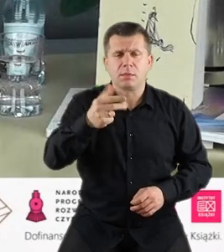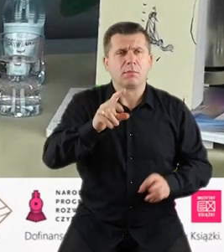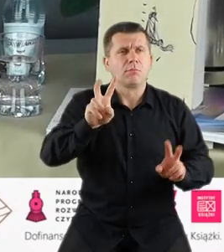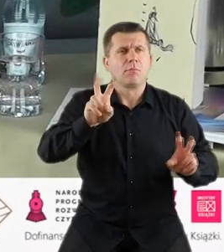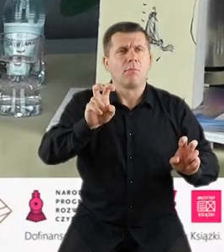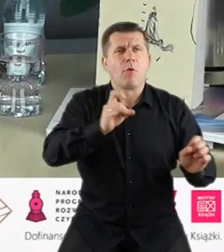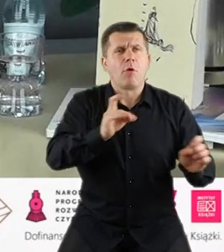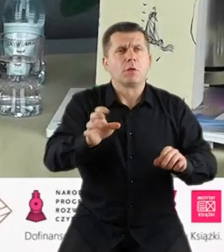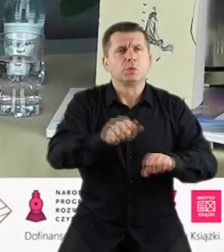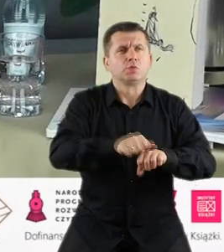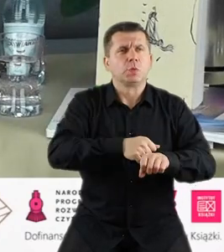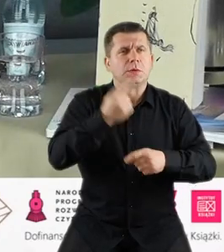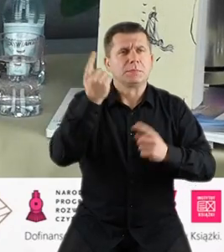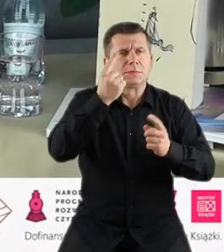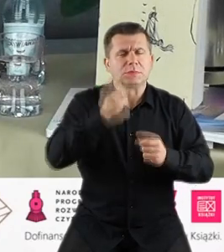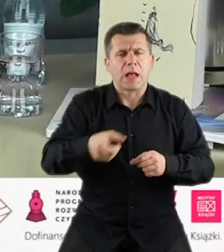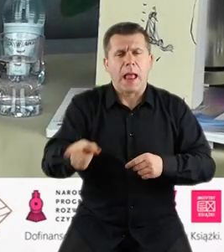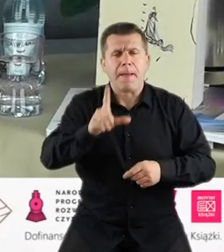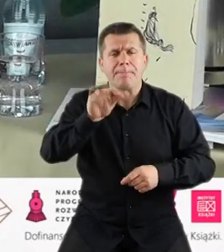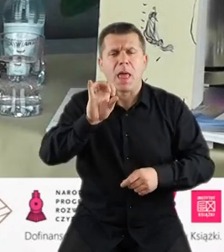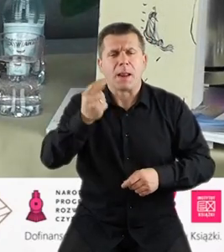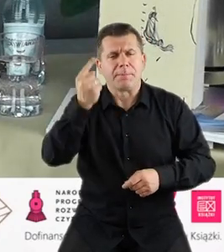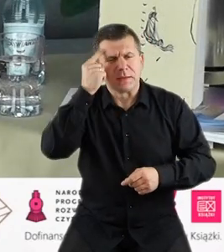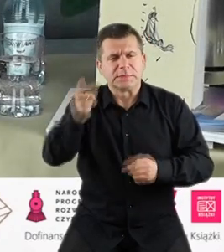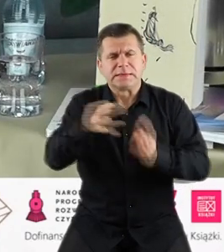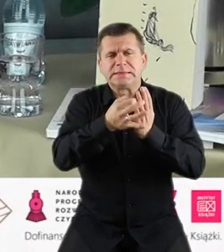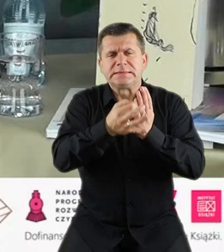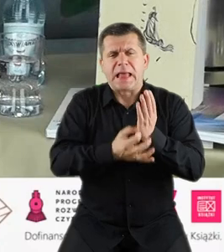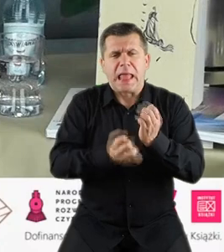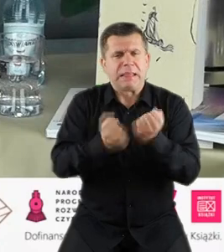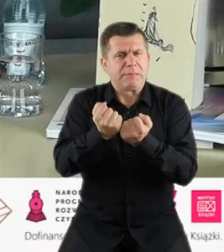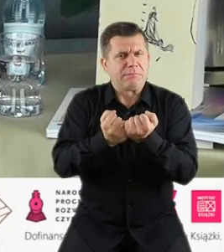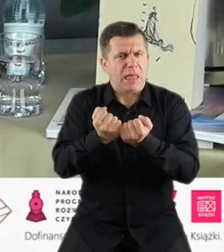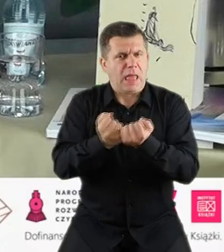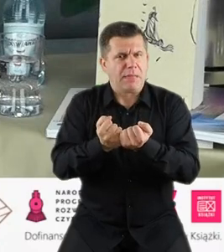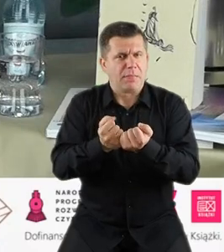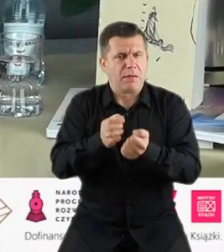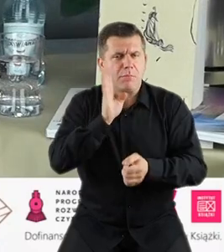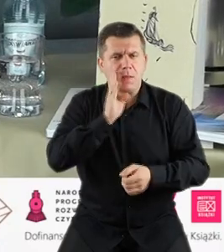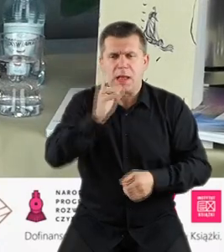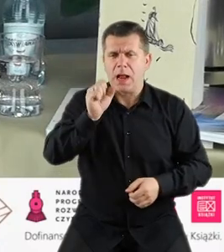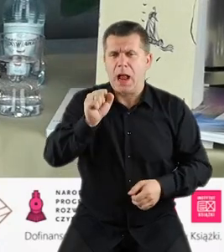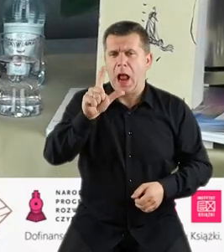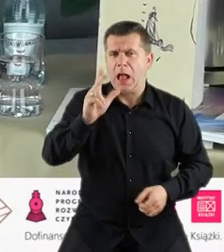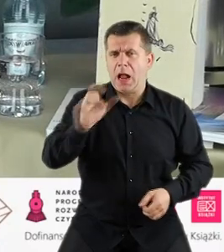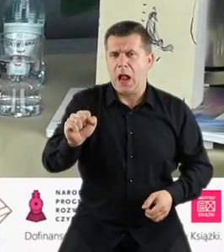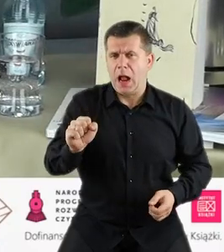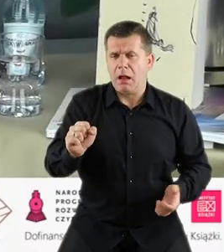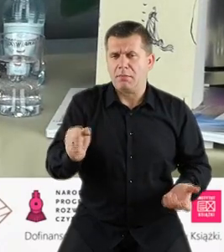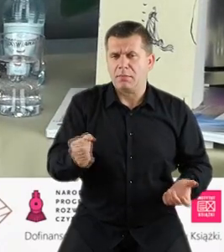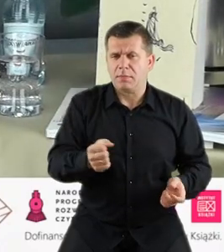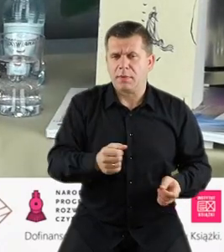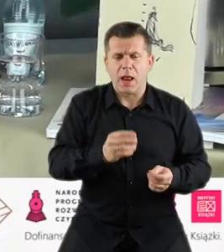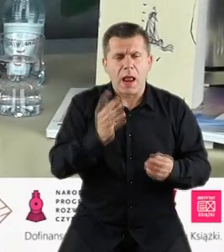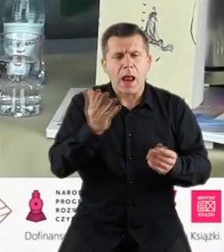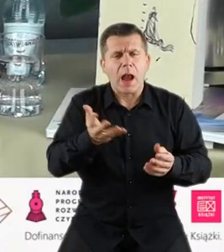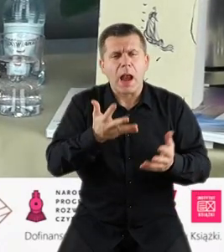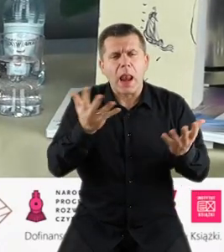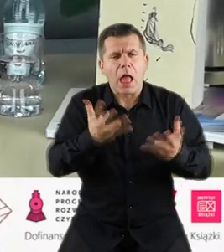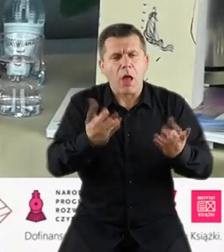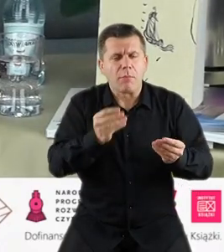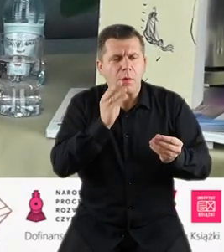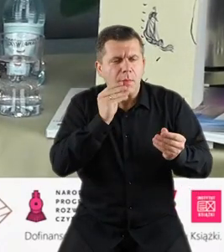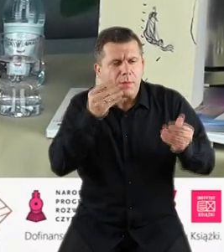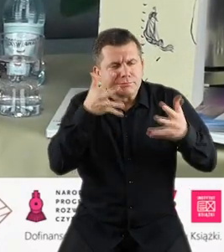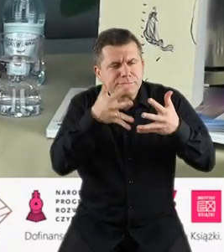skóra. Ale są tacy, którzy myślą, że pergamin to jest bardzo cienki papier, taki troszkę jak kalka, nie? Lekko przeźroczysty.